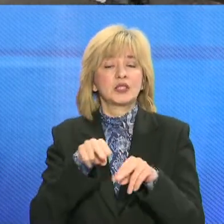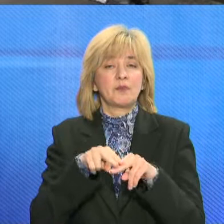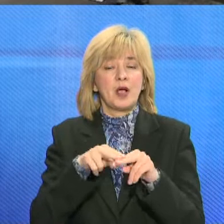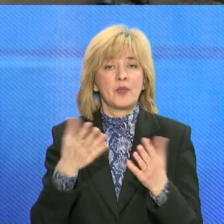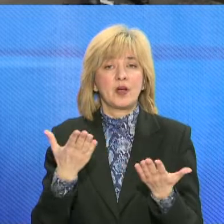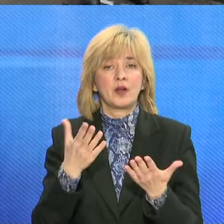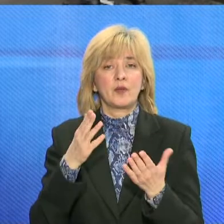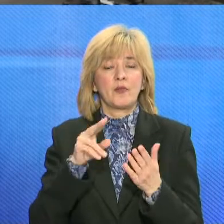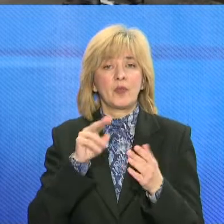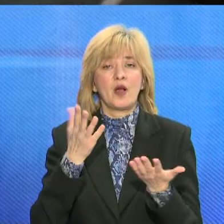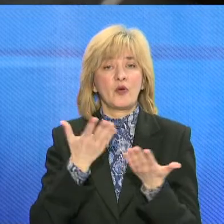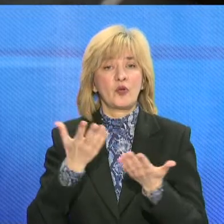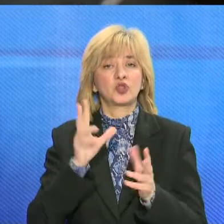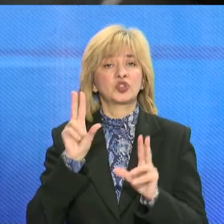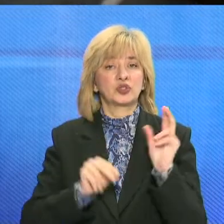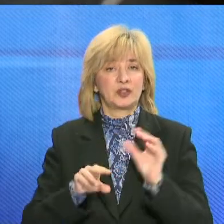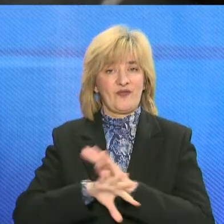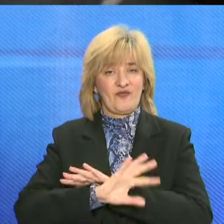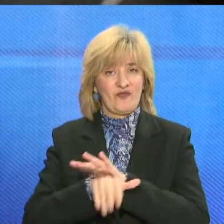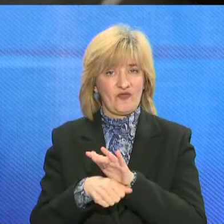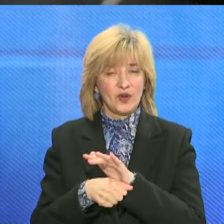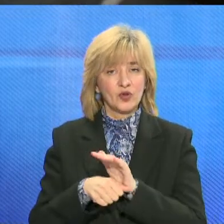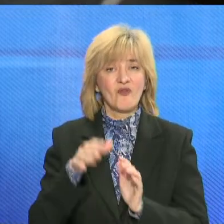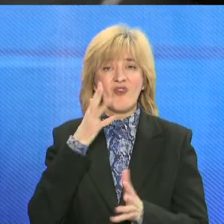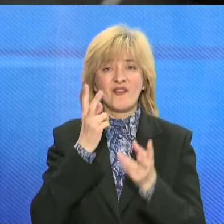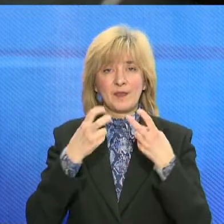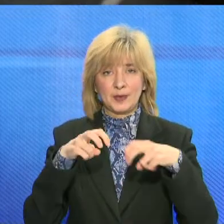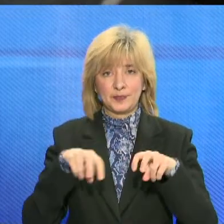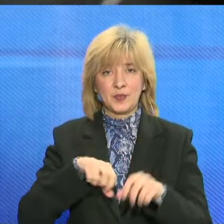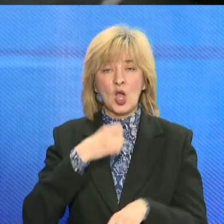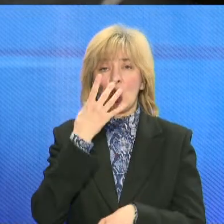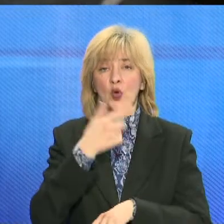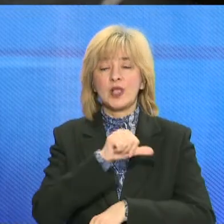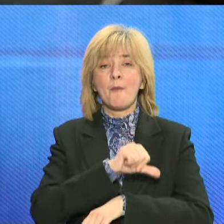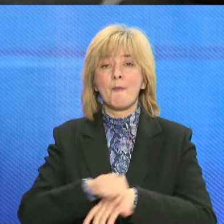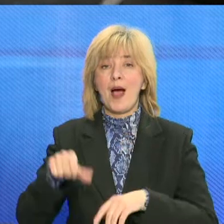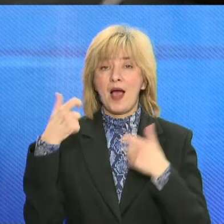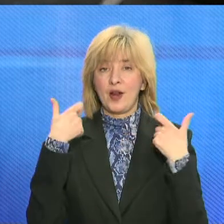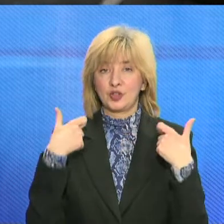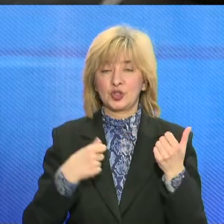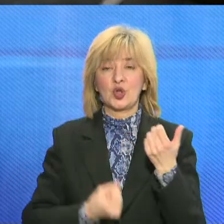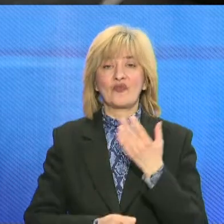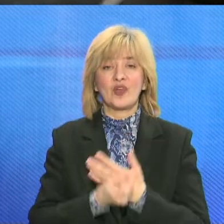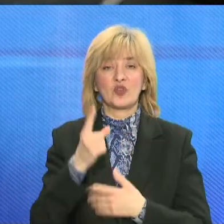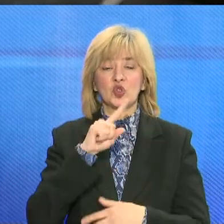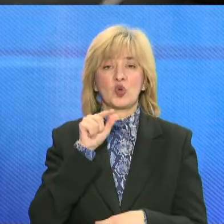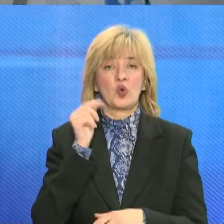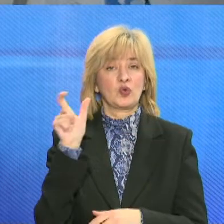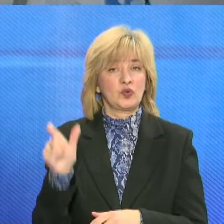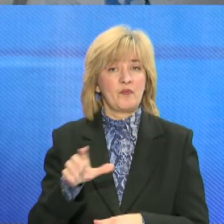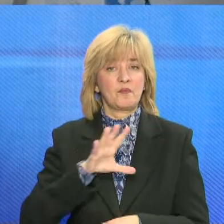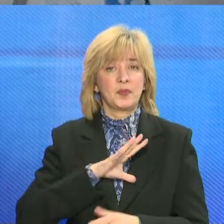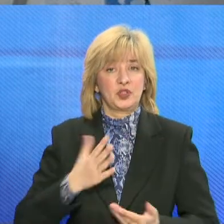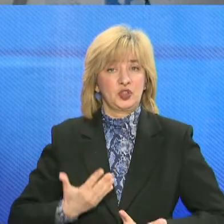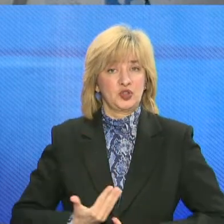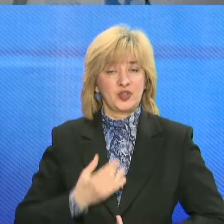якога лічыўся выкрадзеным. Падчас разбіральніцтва гродзенскія пагранічнікі ўстанавілі, што замежнік раней пражываў у Беларусі,